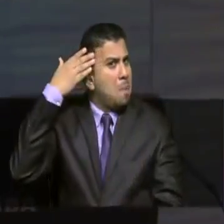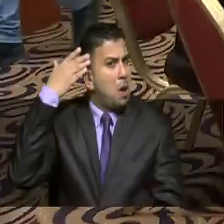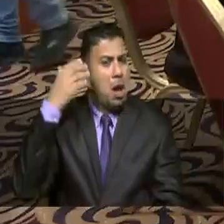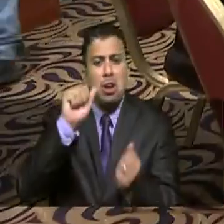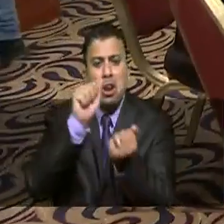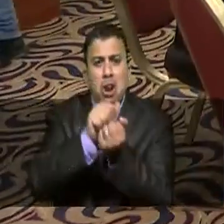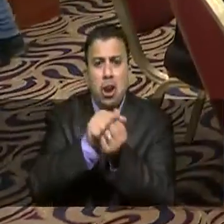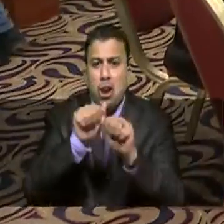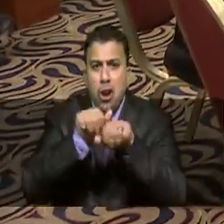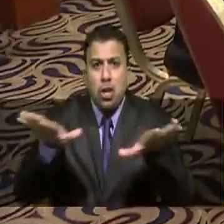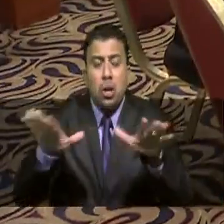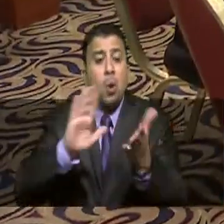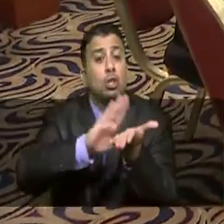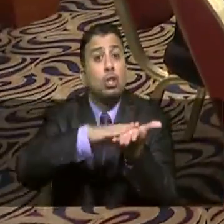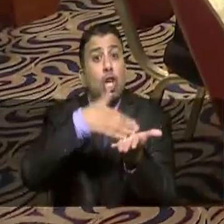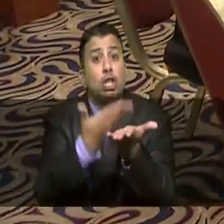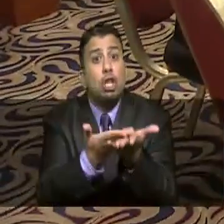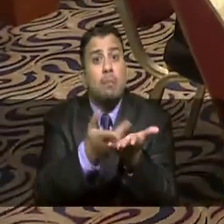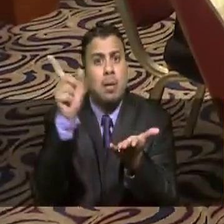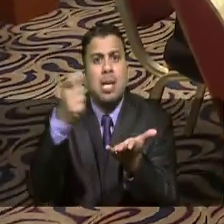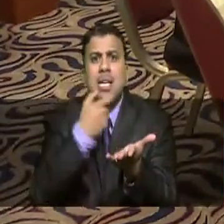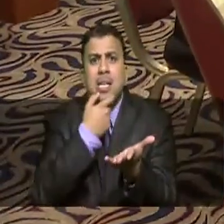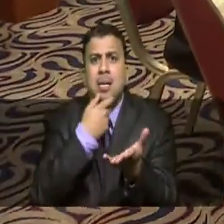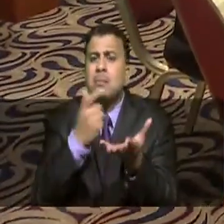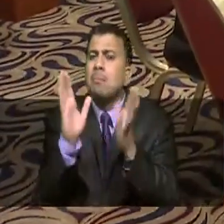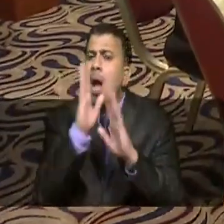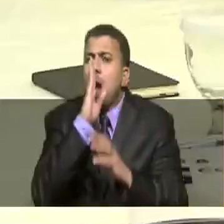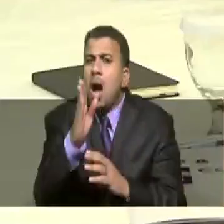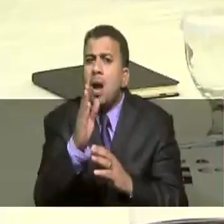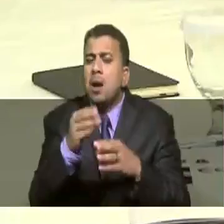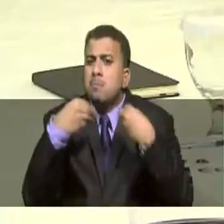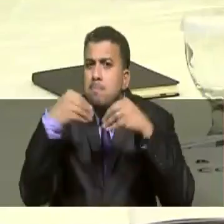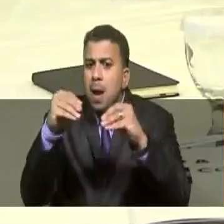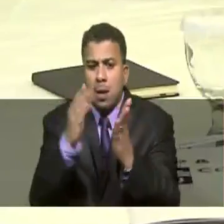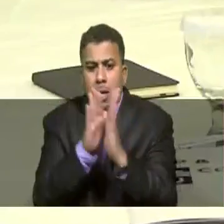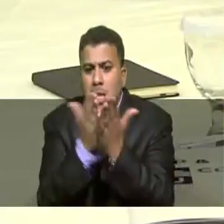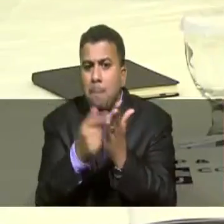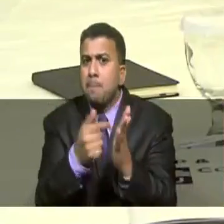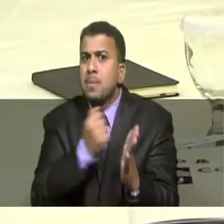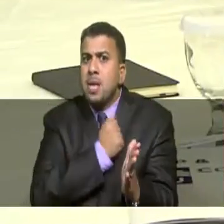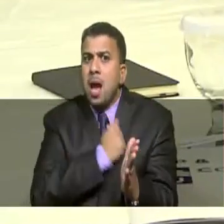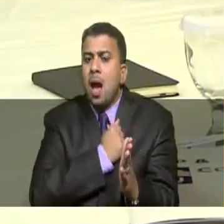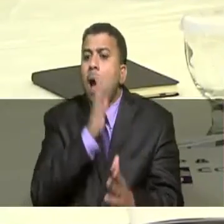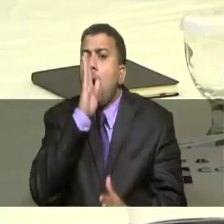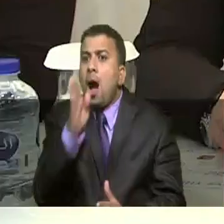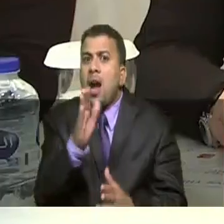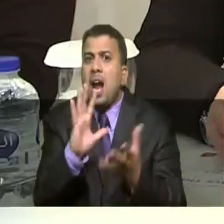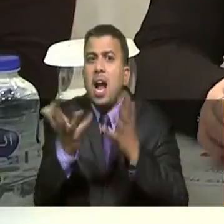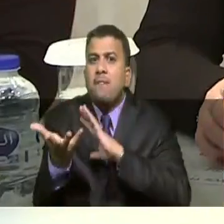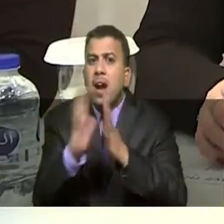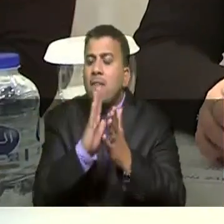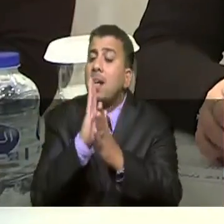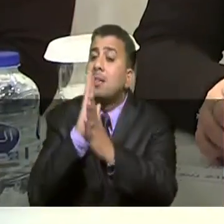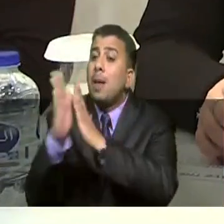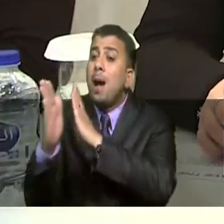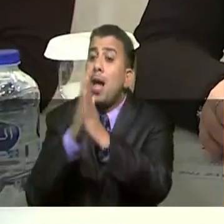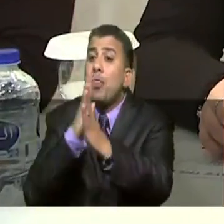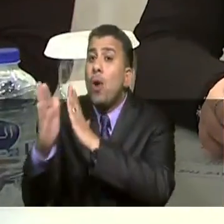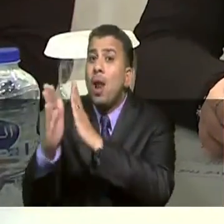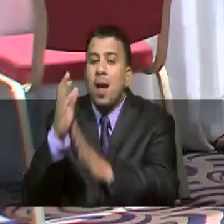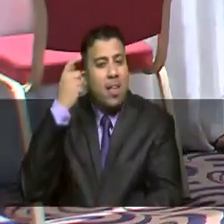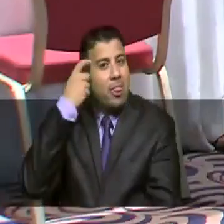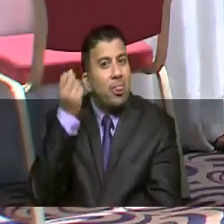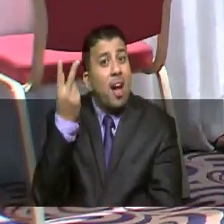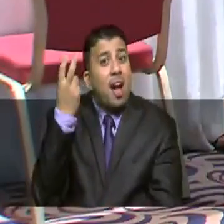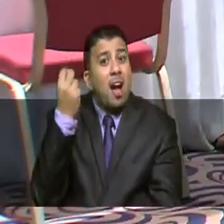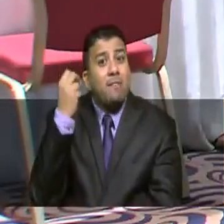والترجمه بفرصه عقد صفقات بيع وشراء الحقوق التي من شأنها ان تعزز التبادل الثقافي